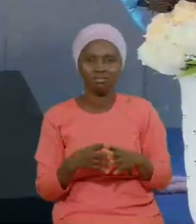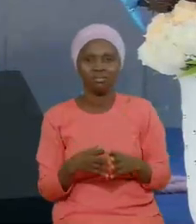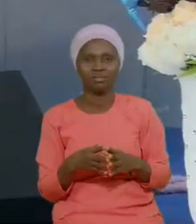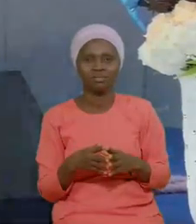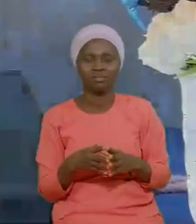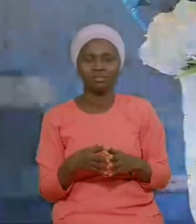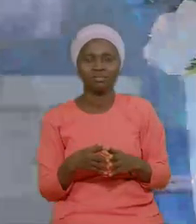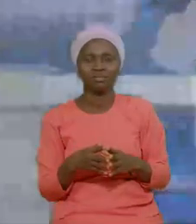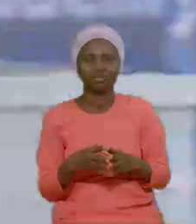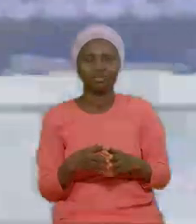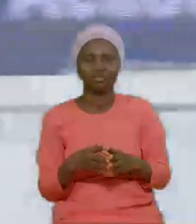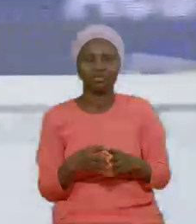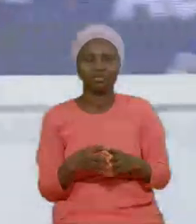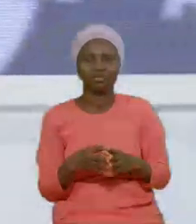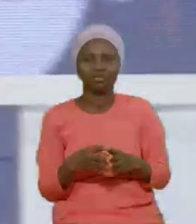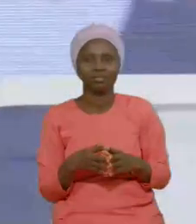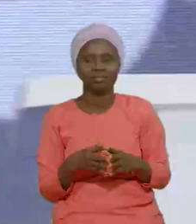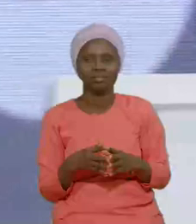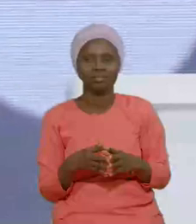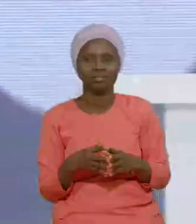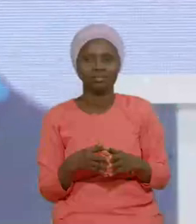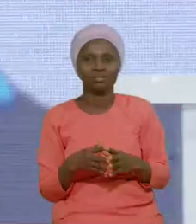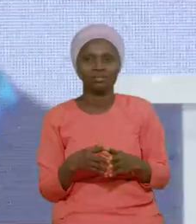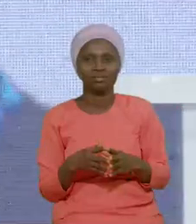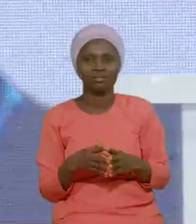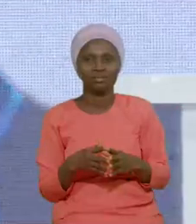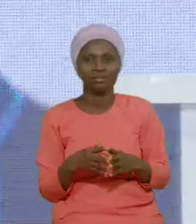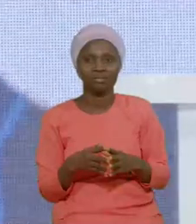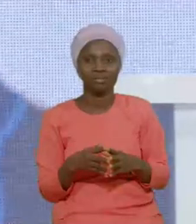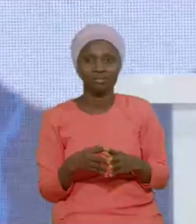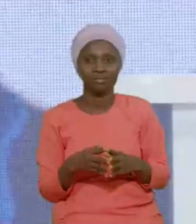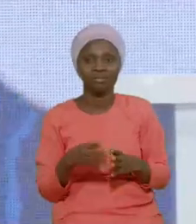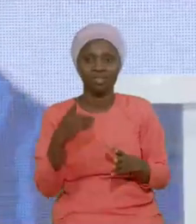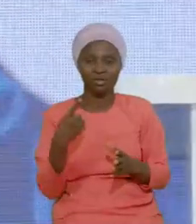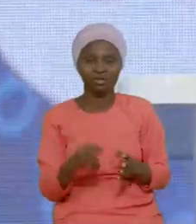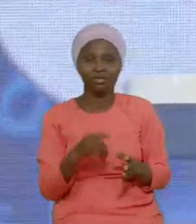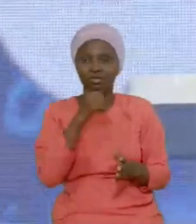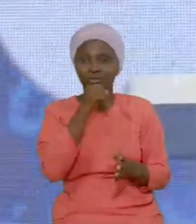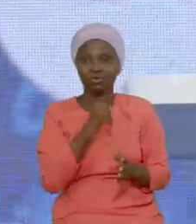Comment devenir une créature changée, une créature transformée? Et ça veut dire quoi pour moi?